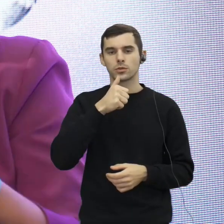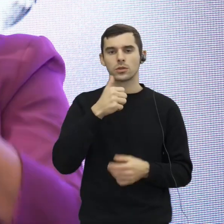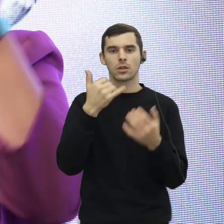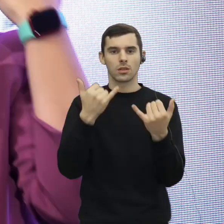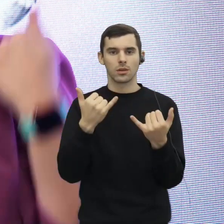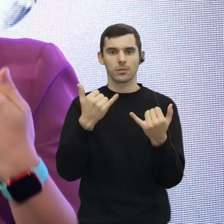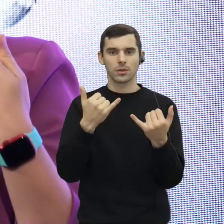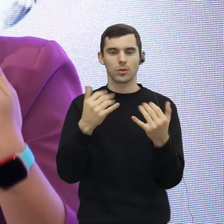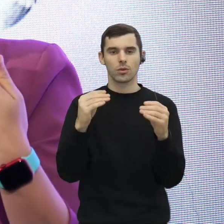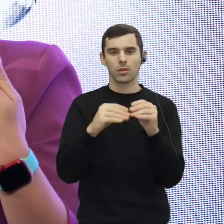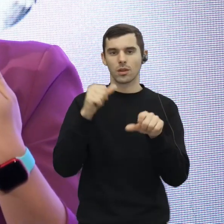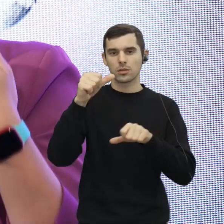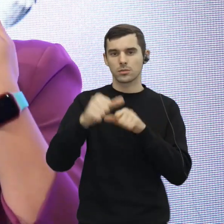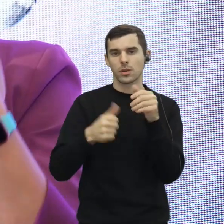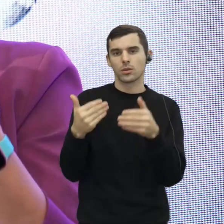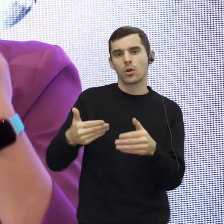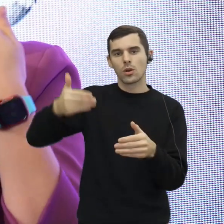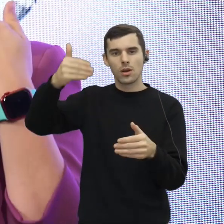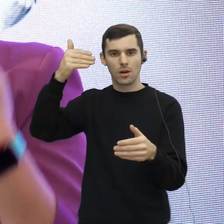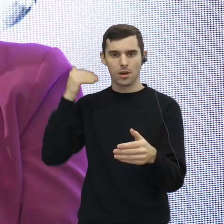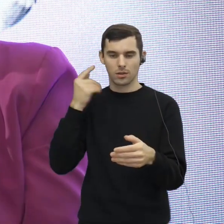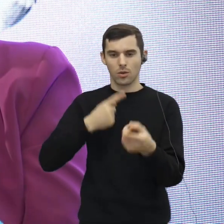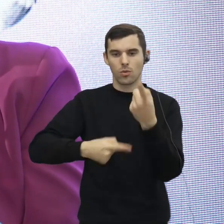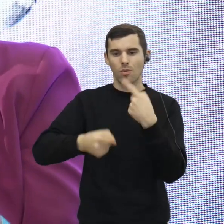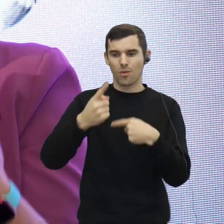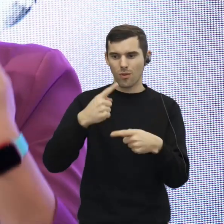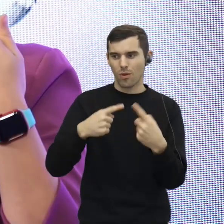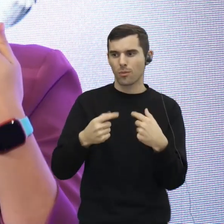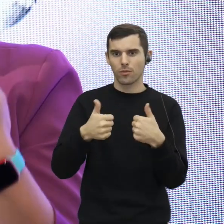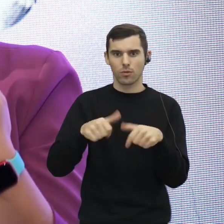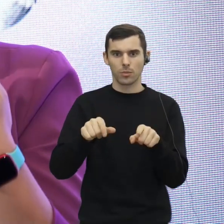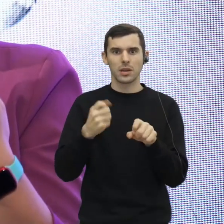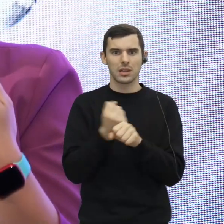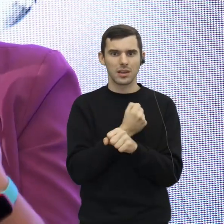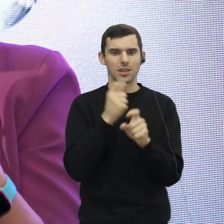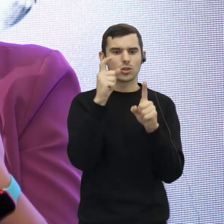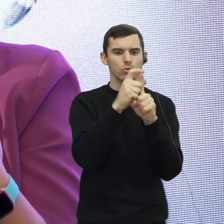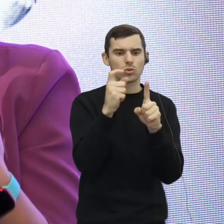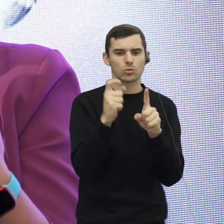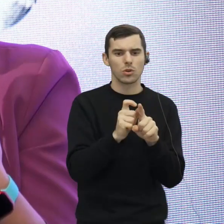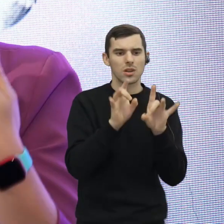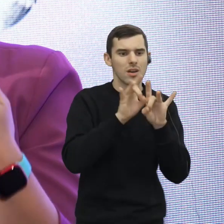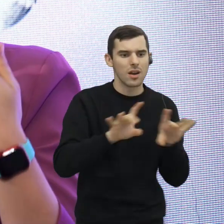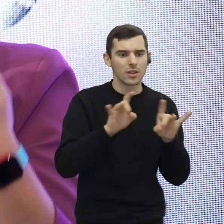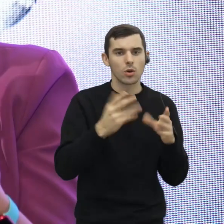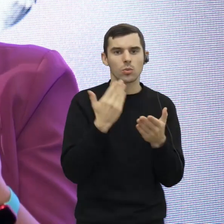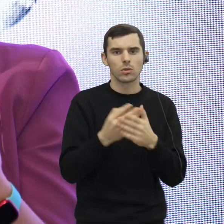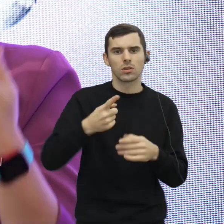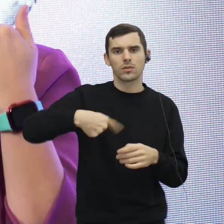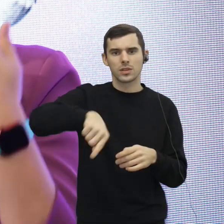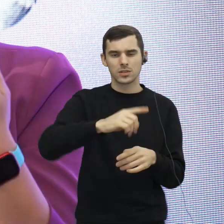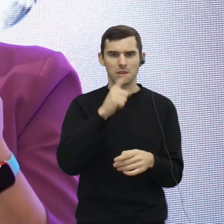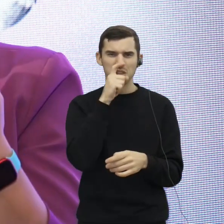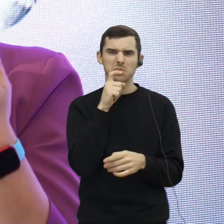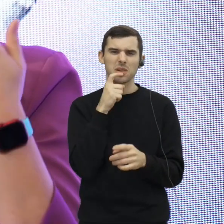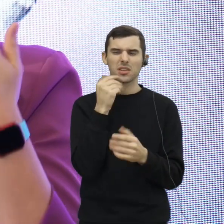atgal, tokius 10 metų atgal, kur reikia aiškinti netgi savokas, nes žmonės nesupranta net paprastų savokų. Tai ką jau kalbėti, kad